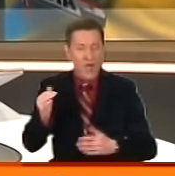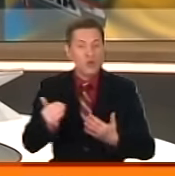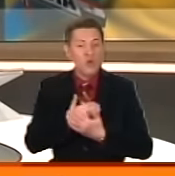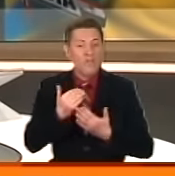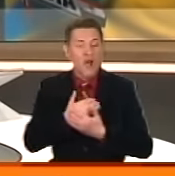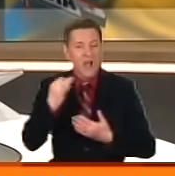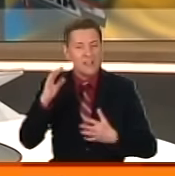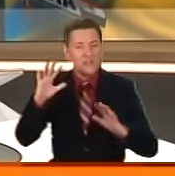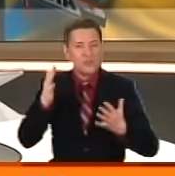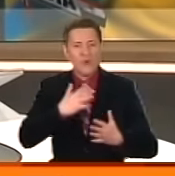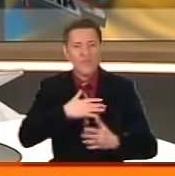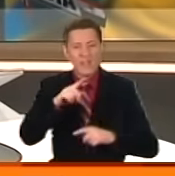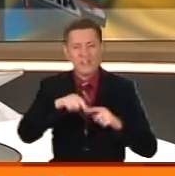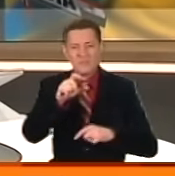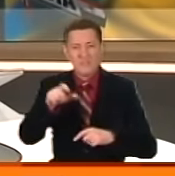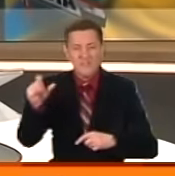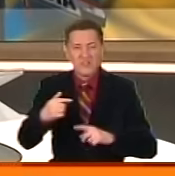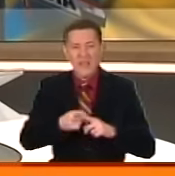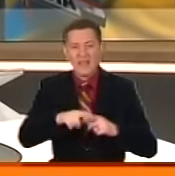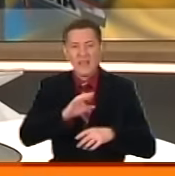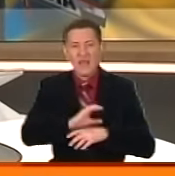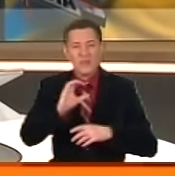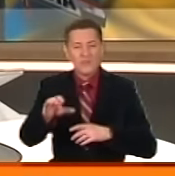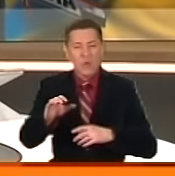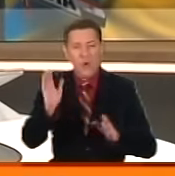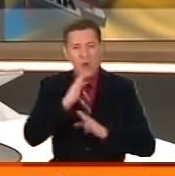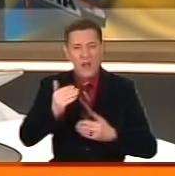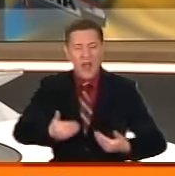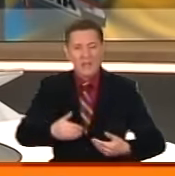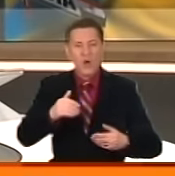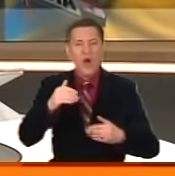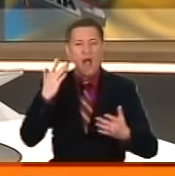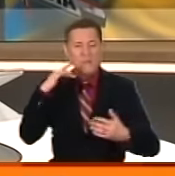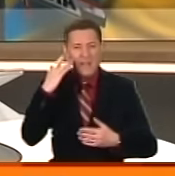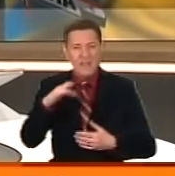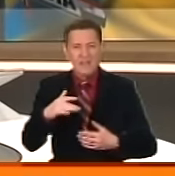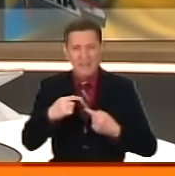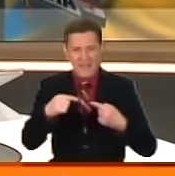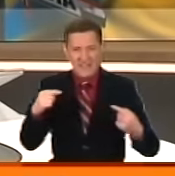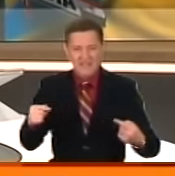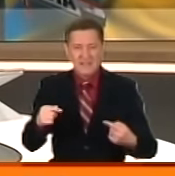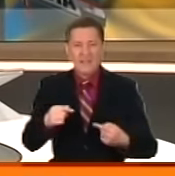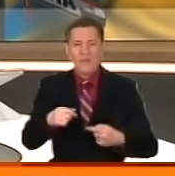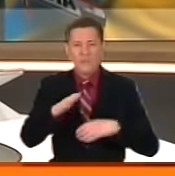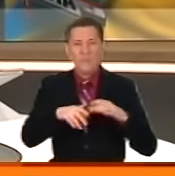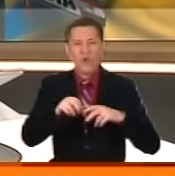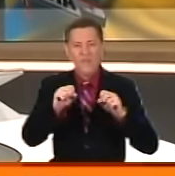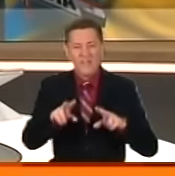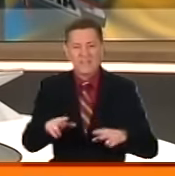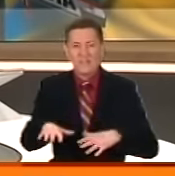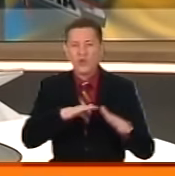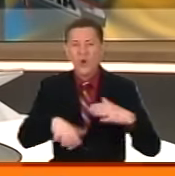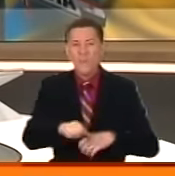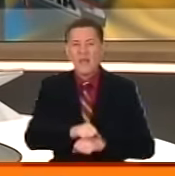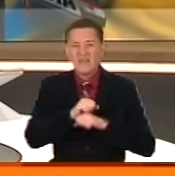про наших співвітчизників, яких доля закинула до Америки. Режисер, підприємець, бізнес-леді і звичайний студент. До Майдану ці